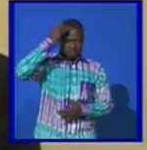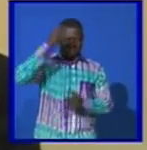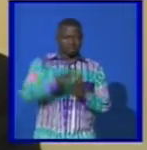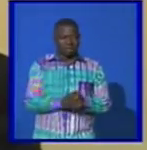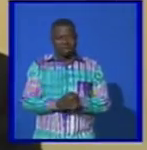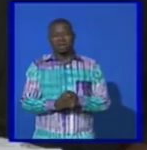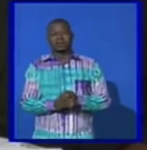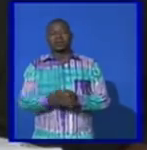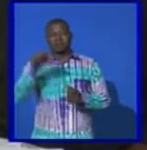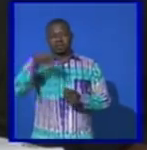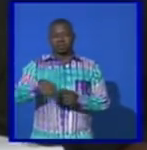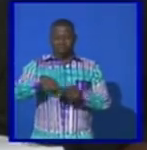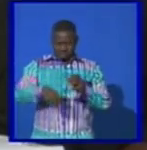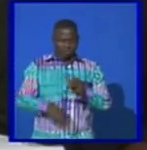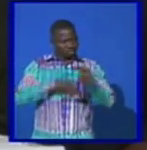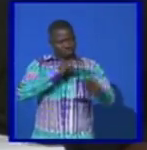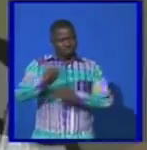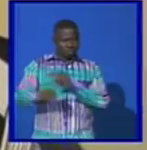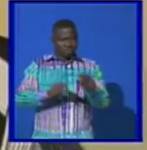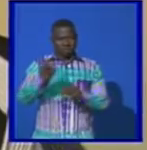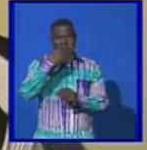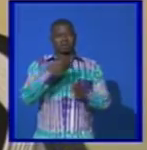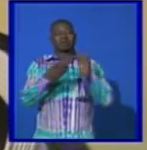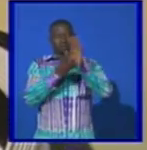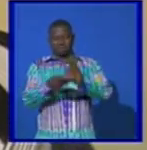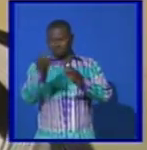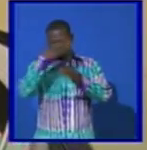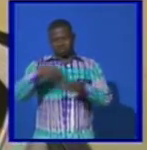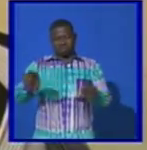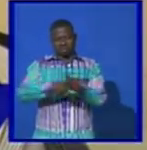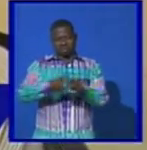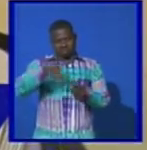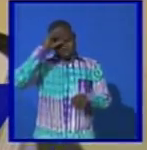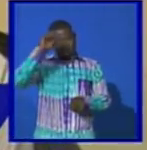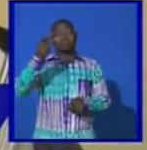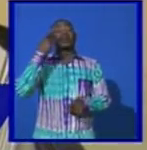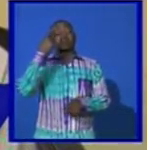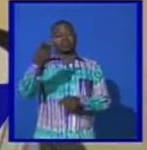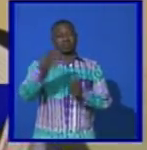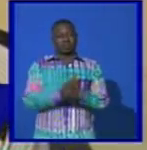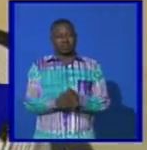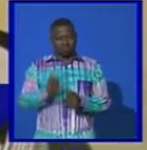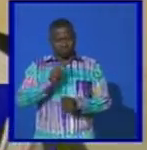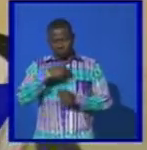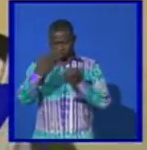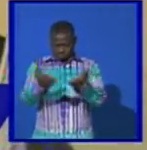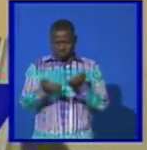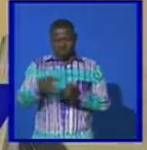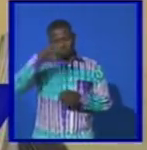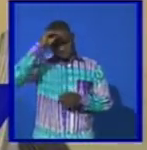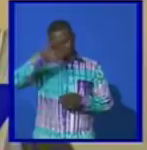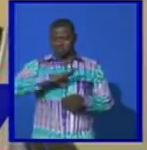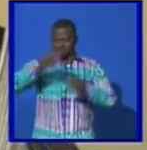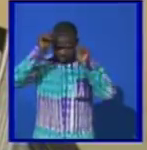que le mouvement décrit comme un homme de vision. Nous avons besoin d'un homme capable de dessiner le